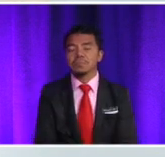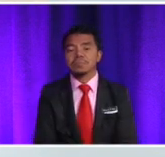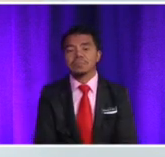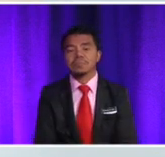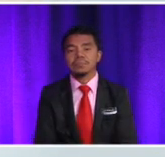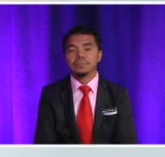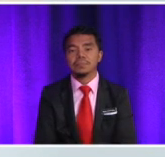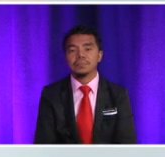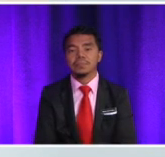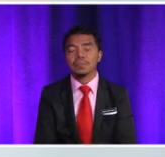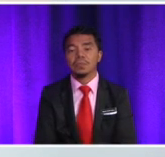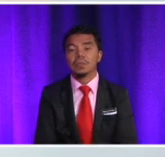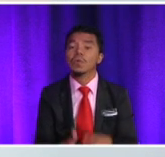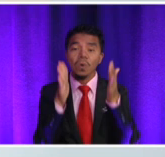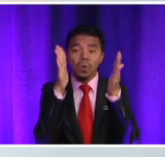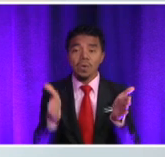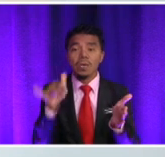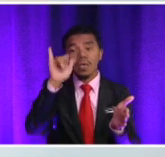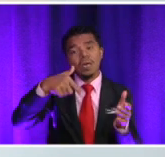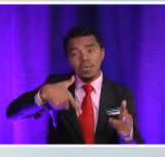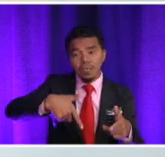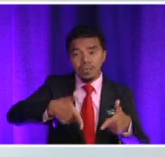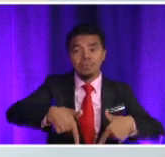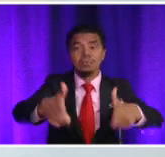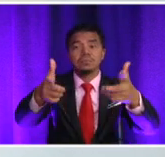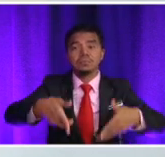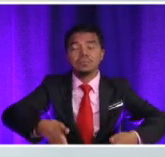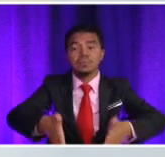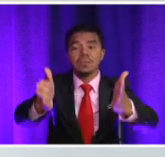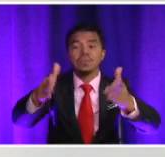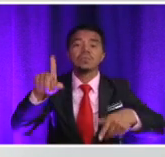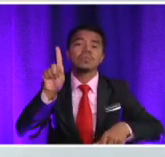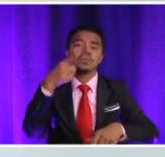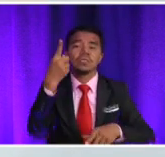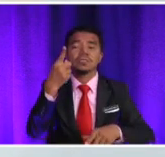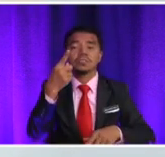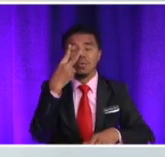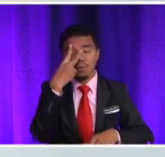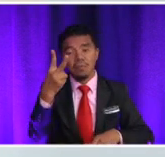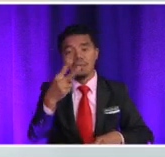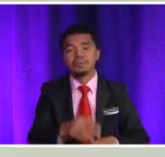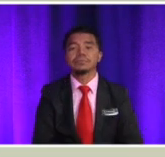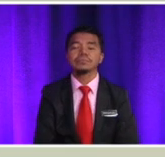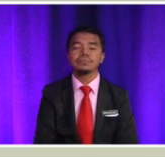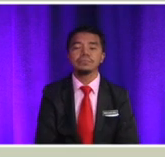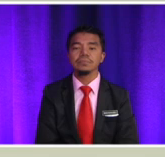orang yang lalu saja yang nampak masyarakat luar yang tak lalu kau sentuh ataupun